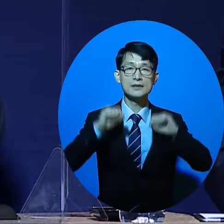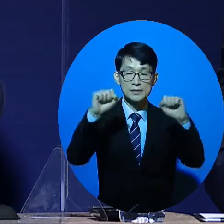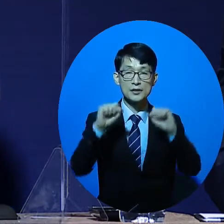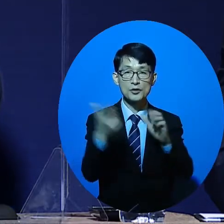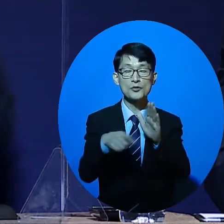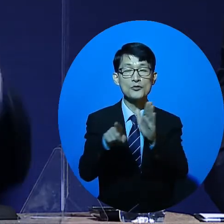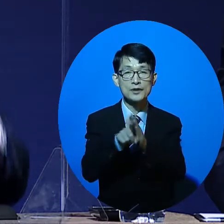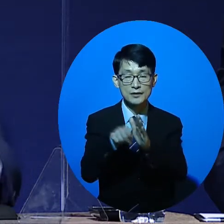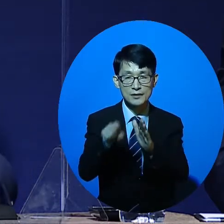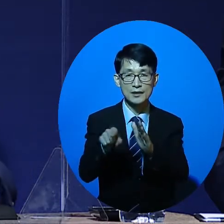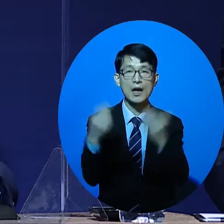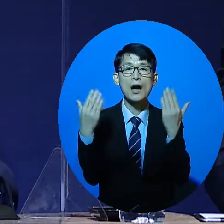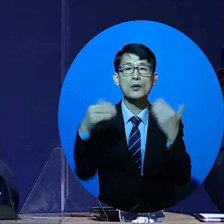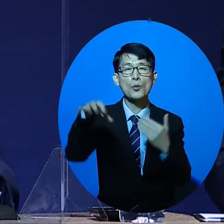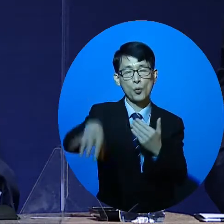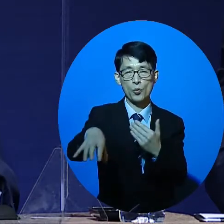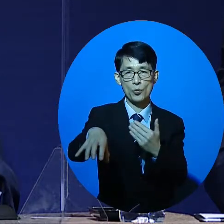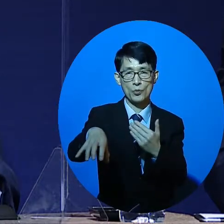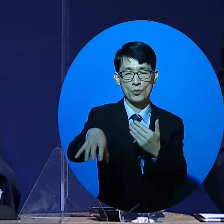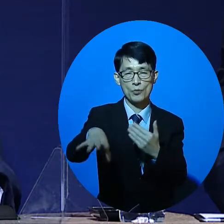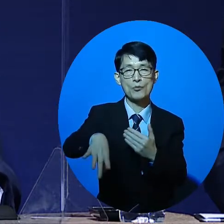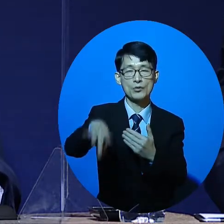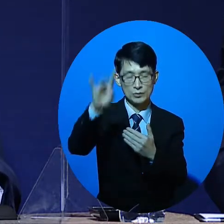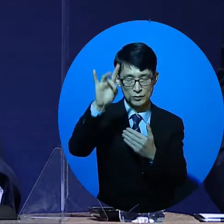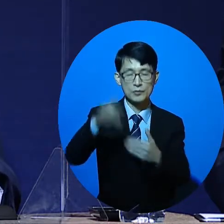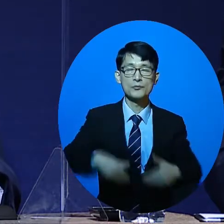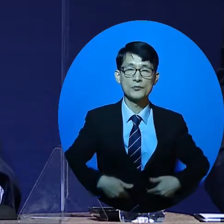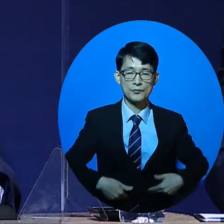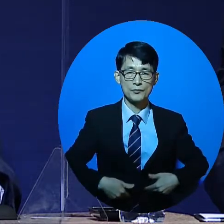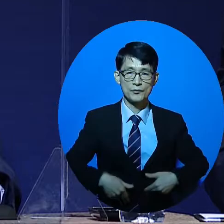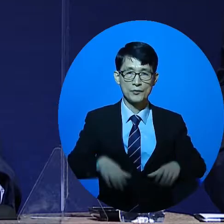계신 우리 허남진 강원도 교육청